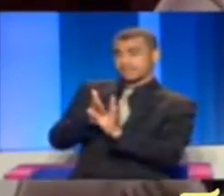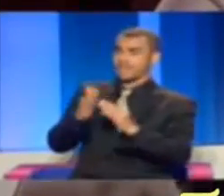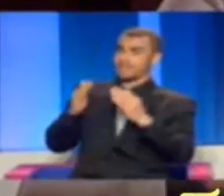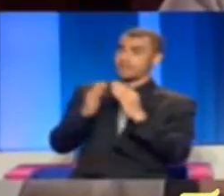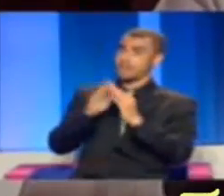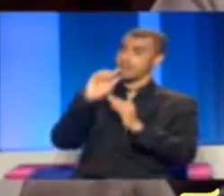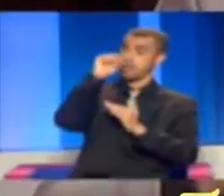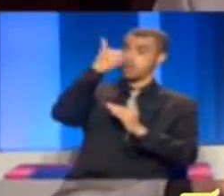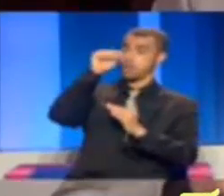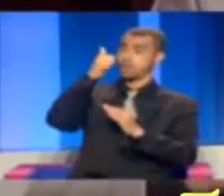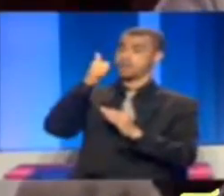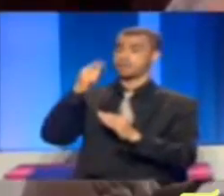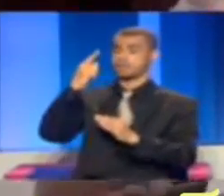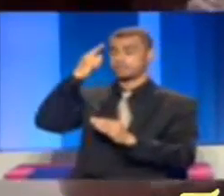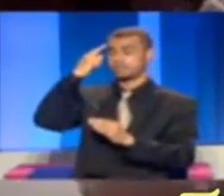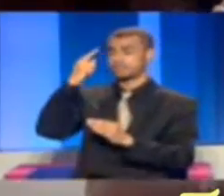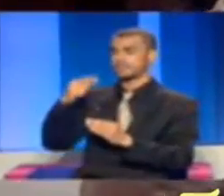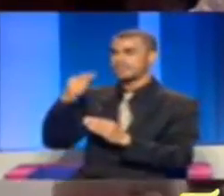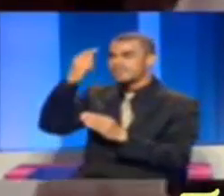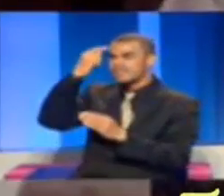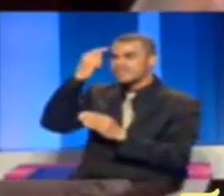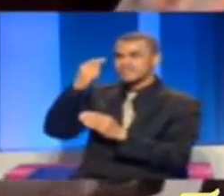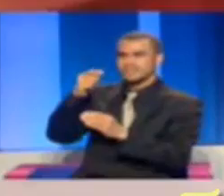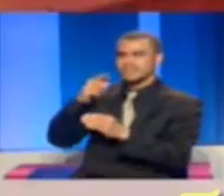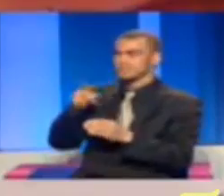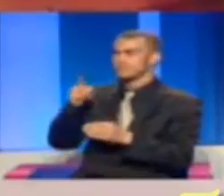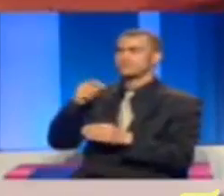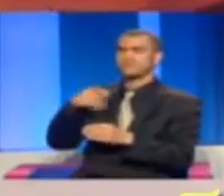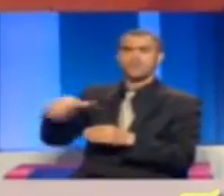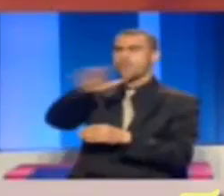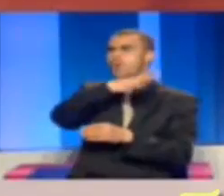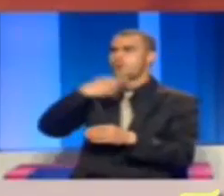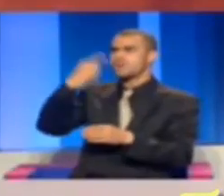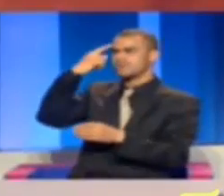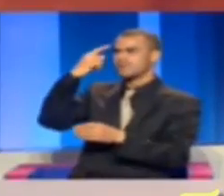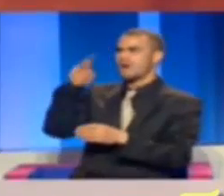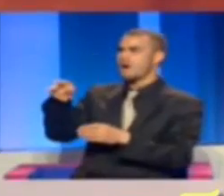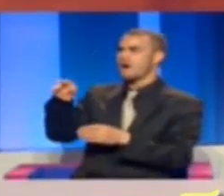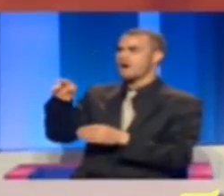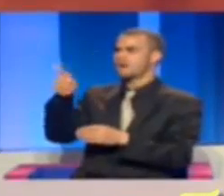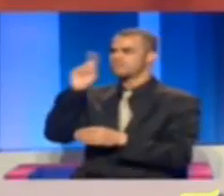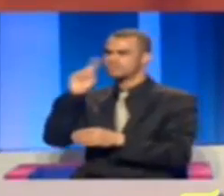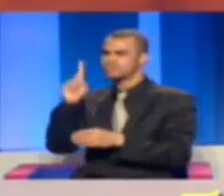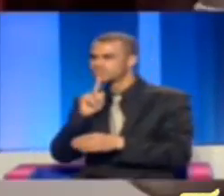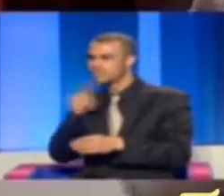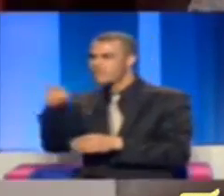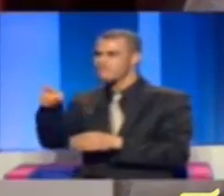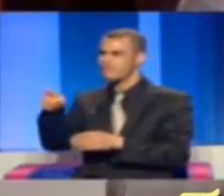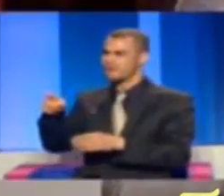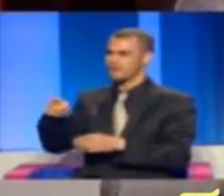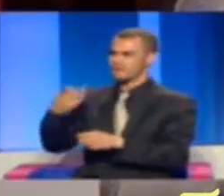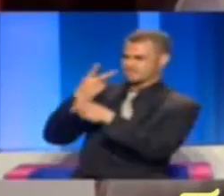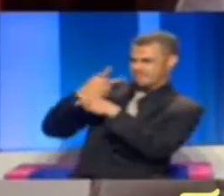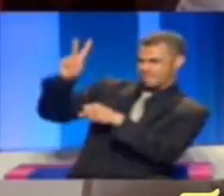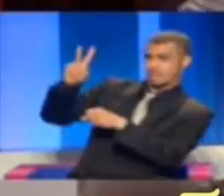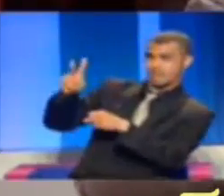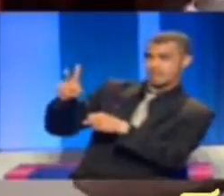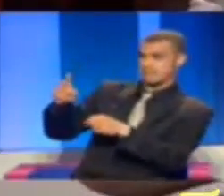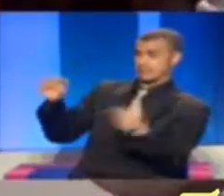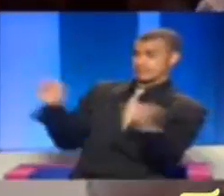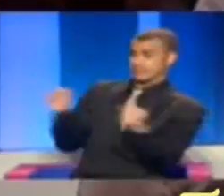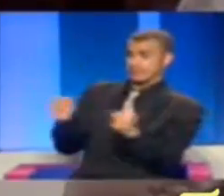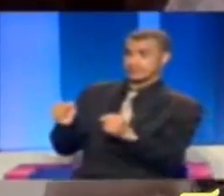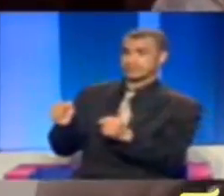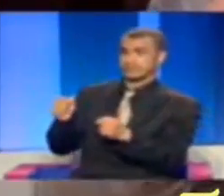طبعا. وبالتالي فإلا كان هذا الطفل سي نورمال، التمثلات اللي عندنا ان الزيزون عنيف، الزيزون عنده نيه وحده.